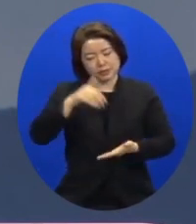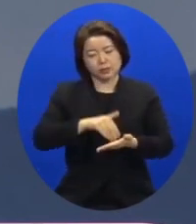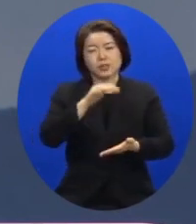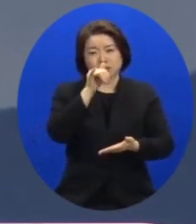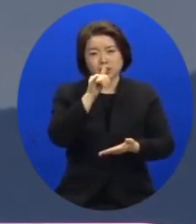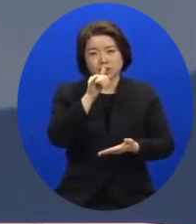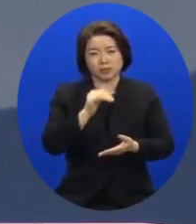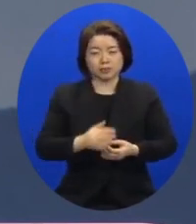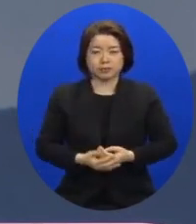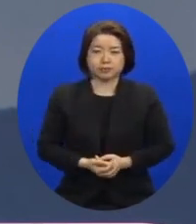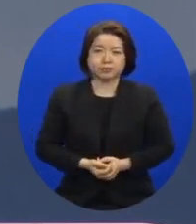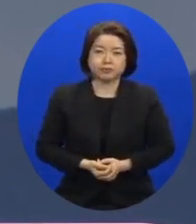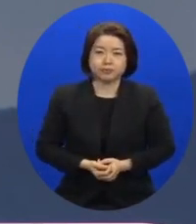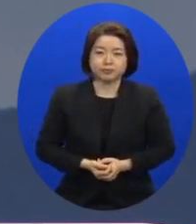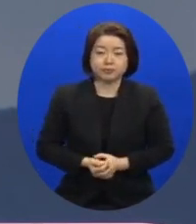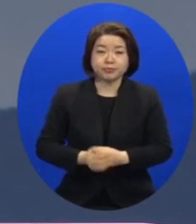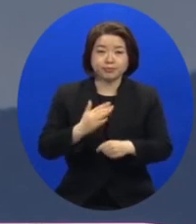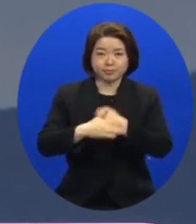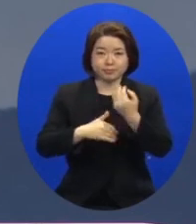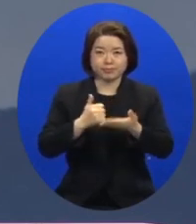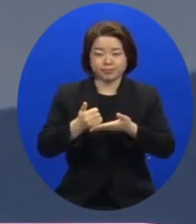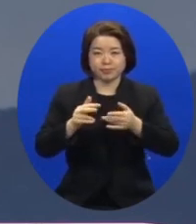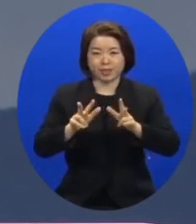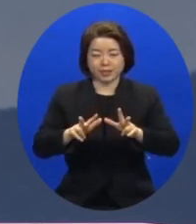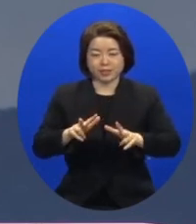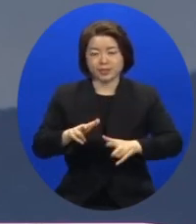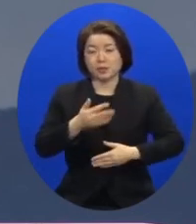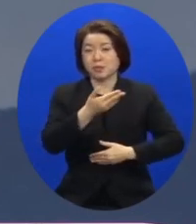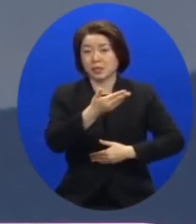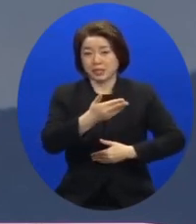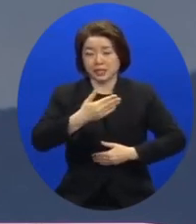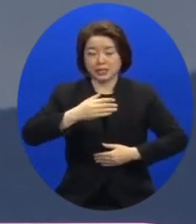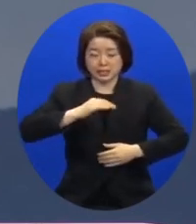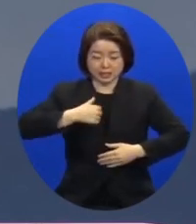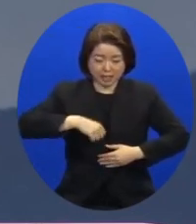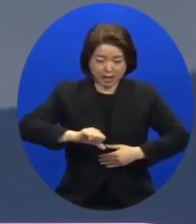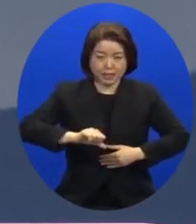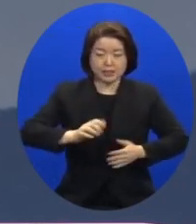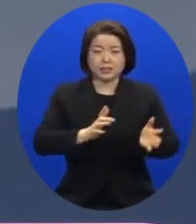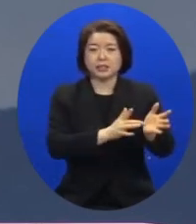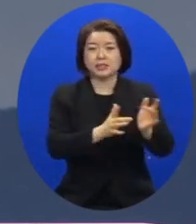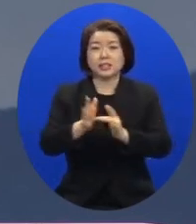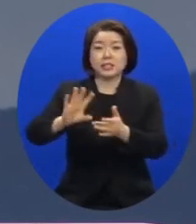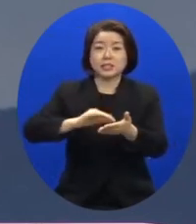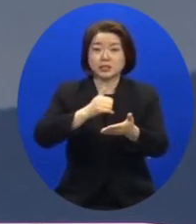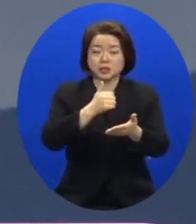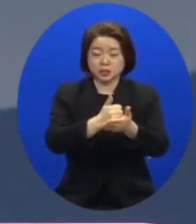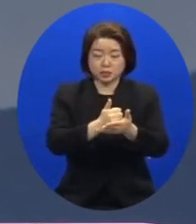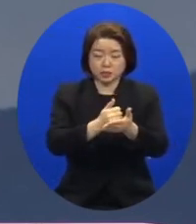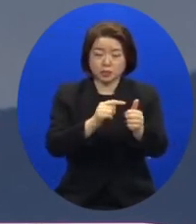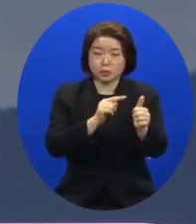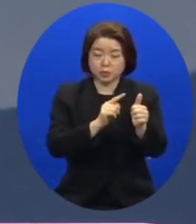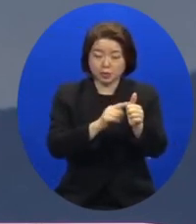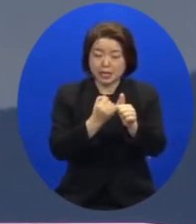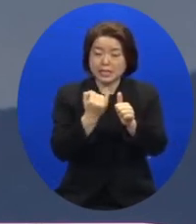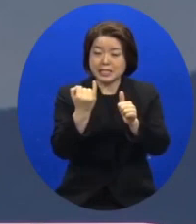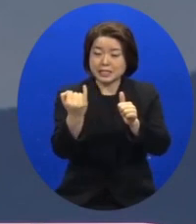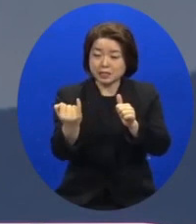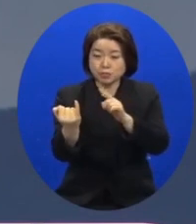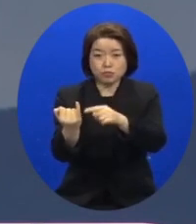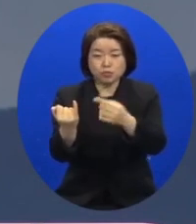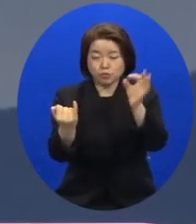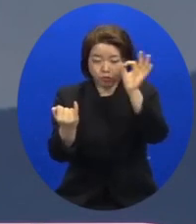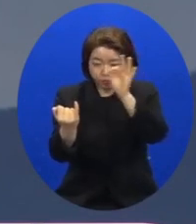하나님께서 지금 당신의 아들 예수 그리스도의 신부를 찾고 계십니다 그